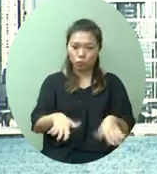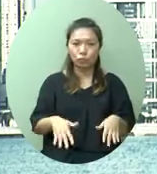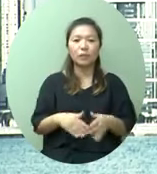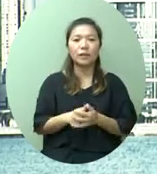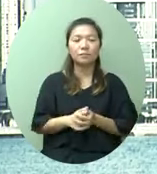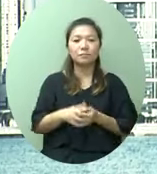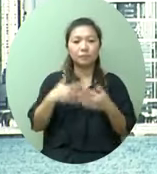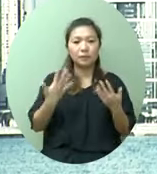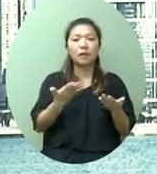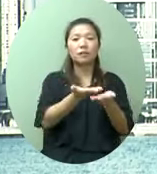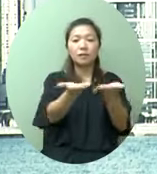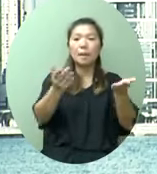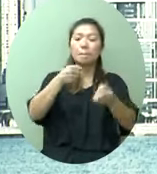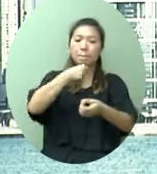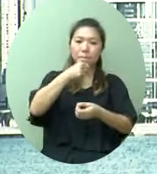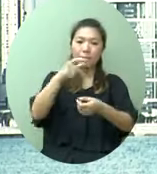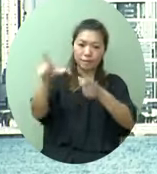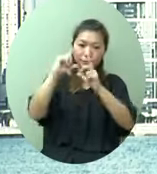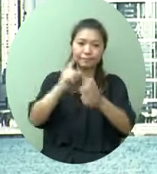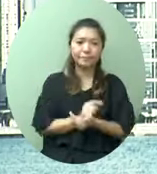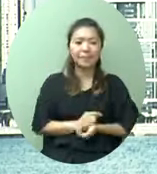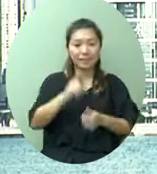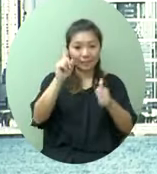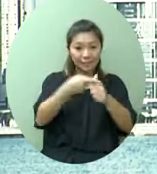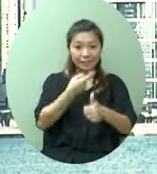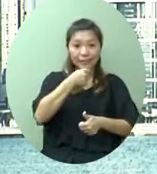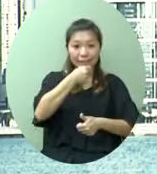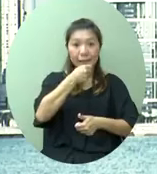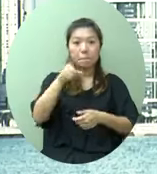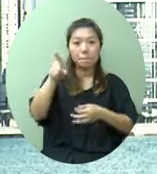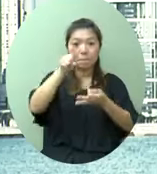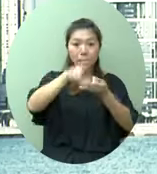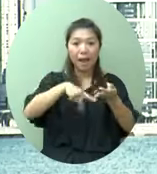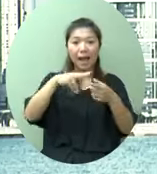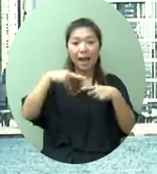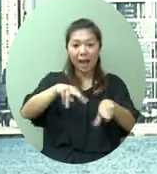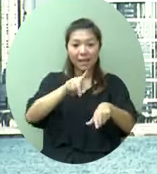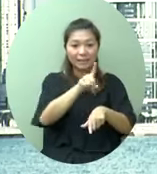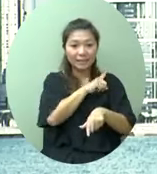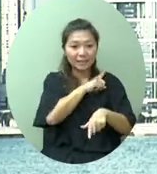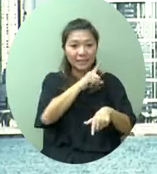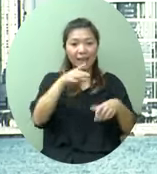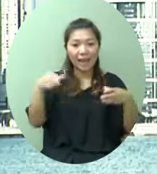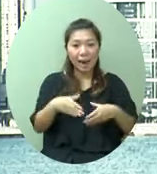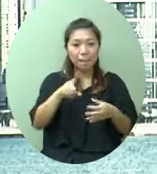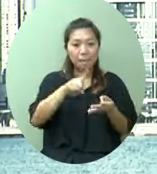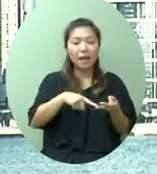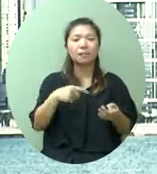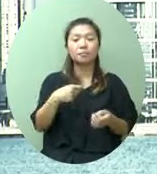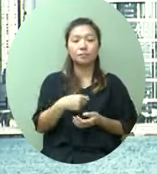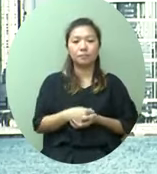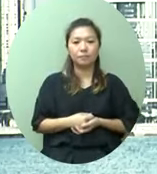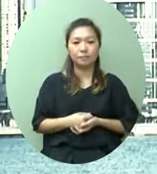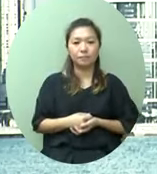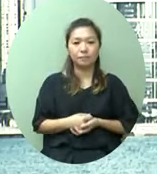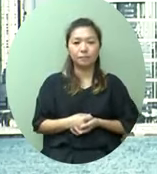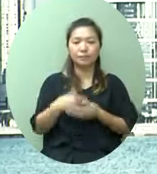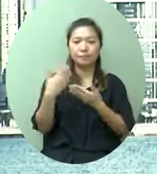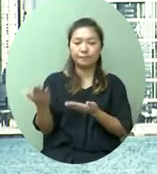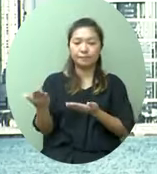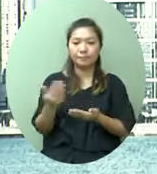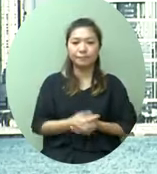提問。 而家提問時間，希望提問記者先舉手啦，嗌到你之後先介紹你傳媒機構，然之後用我哋俾你嘅麥發問。左邊呢位